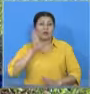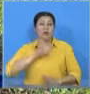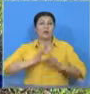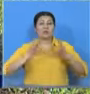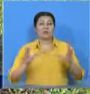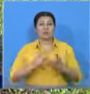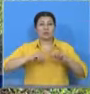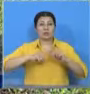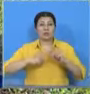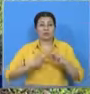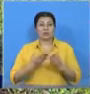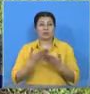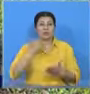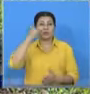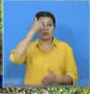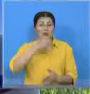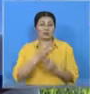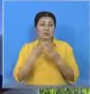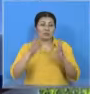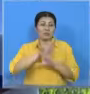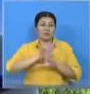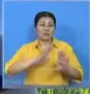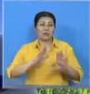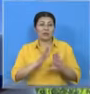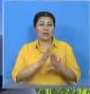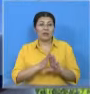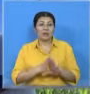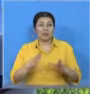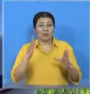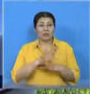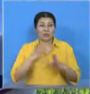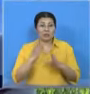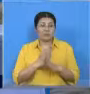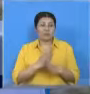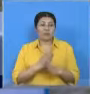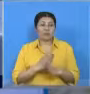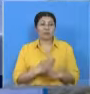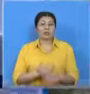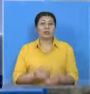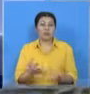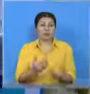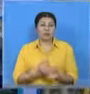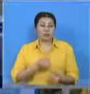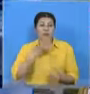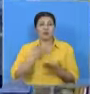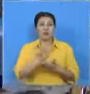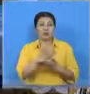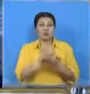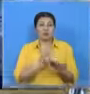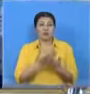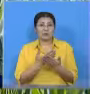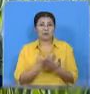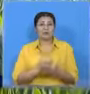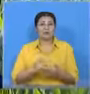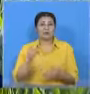влагосберегающие технологии. В прошлом году, несмотря на засуху, аграриям удалось получить хороший урожай. А фермеры, обеспечившие